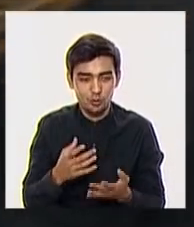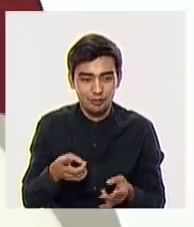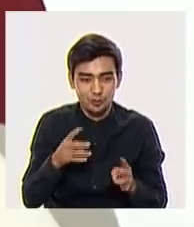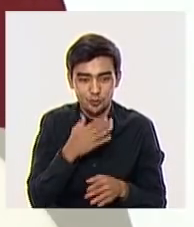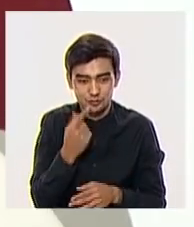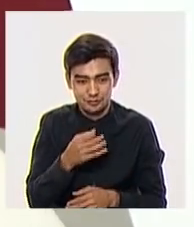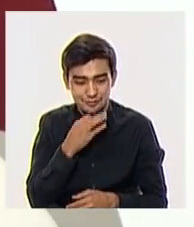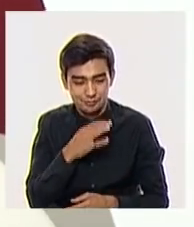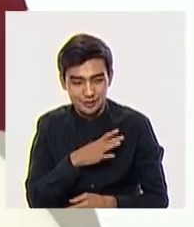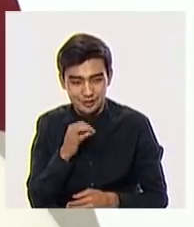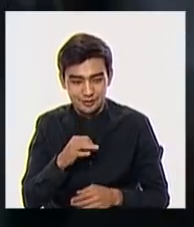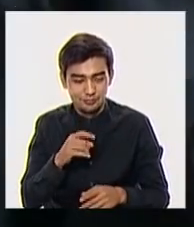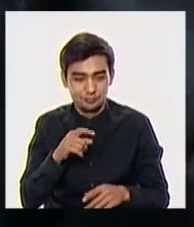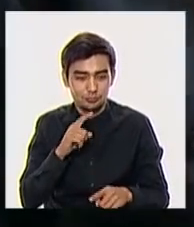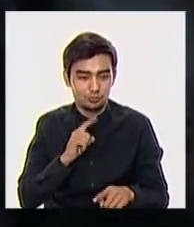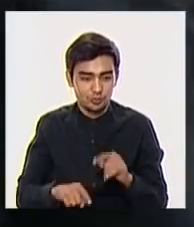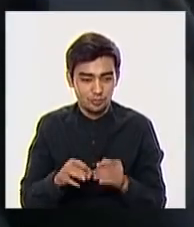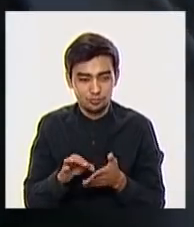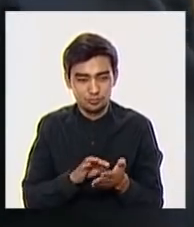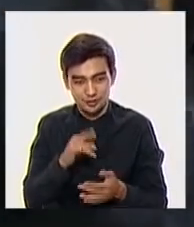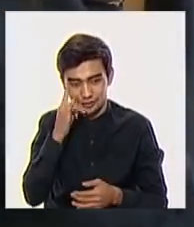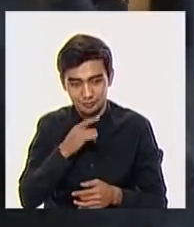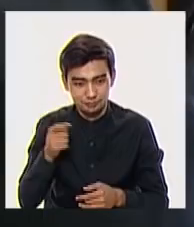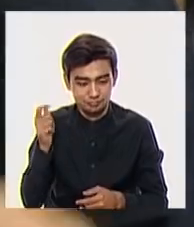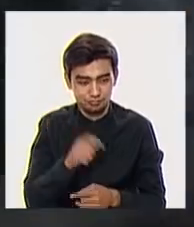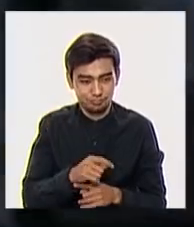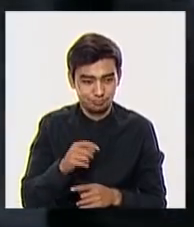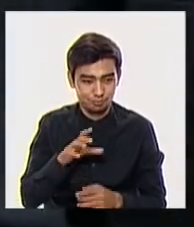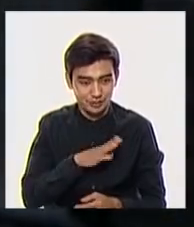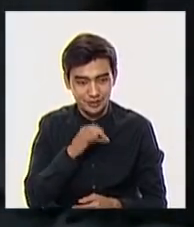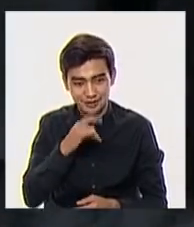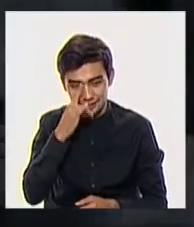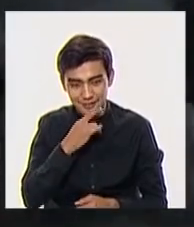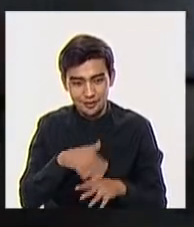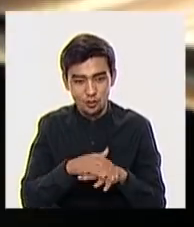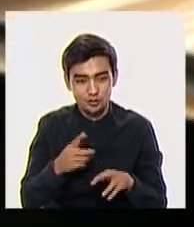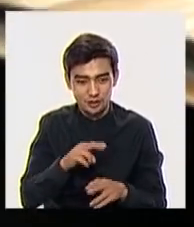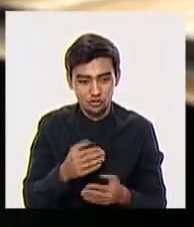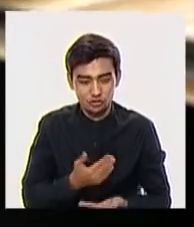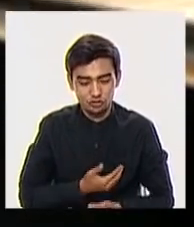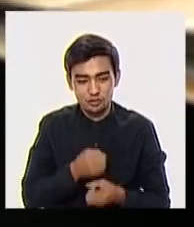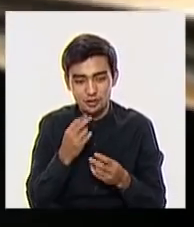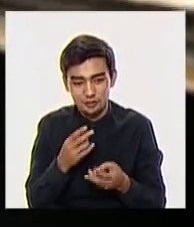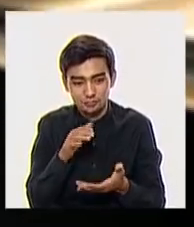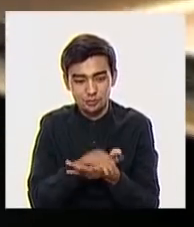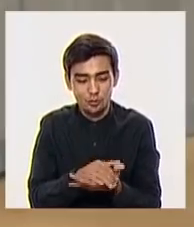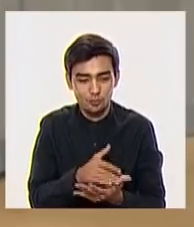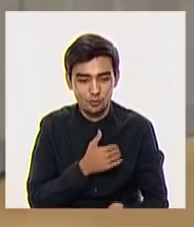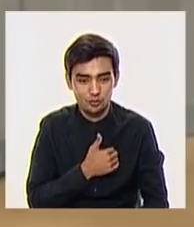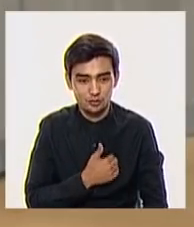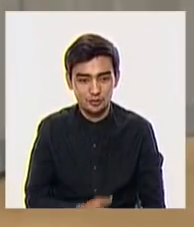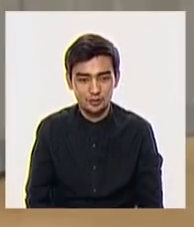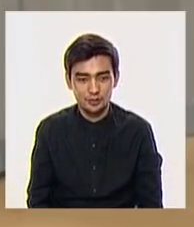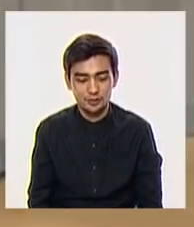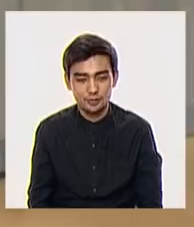қалдырмады. Әнші қолы қалт еткенде бірден Қазақстанға ұшып келіп, қазақ халқының тұрмыс тіршілігімен танысуға асыққан.